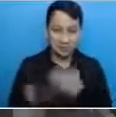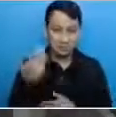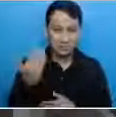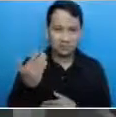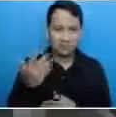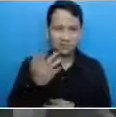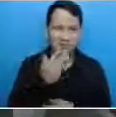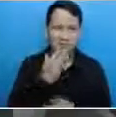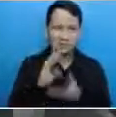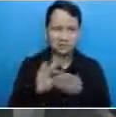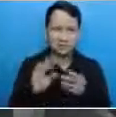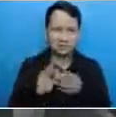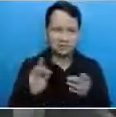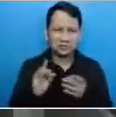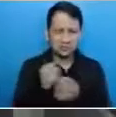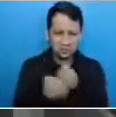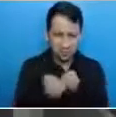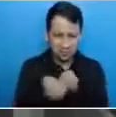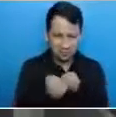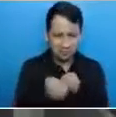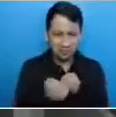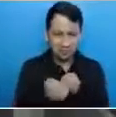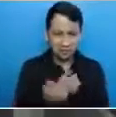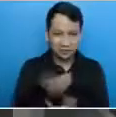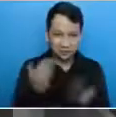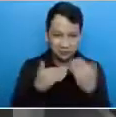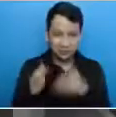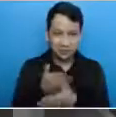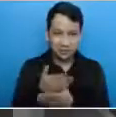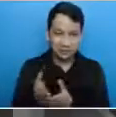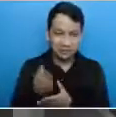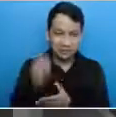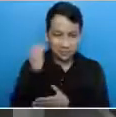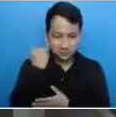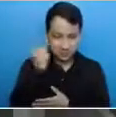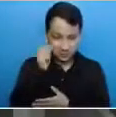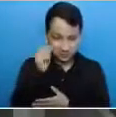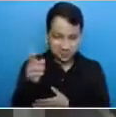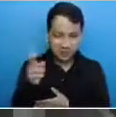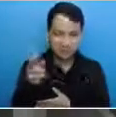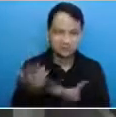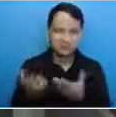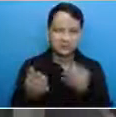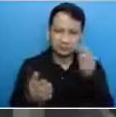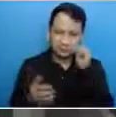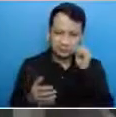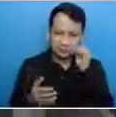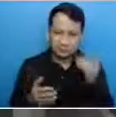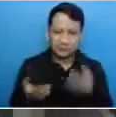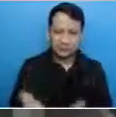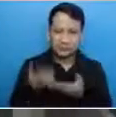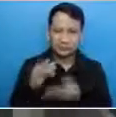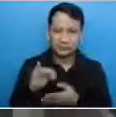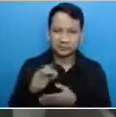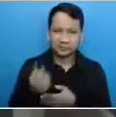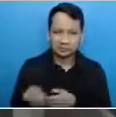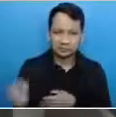sa amin, balikan natin ang inyong storya. Paano kayo nagkakilala at paano kayo nagkatuluyan? Kamusta ang inyong buhay ngayong